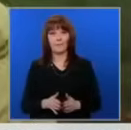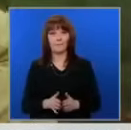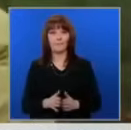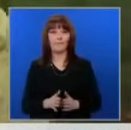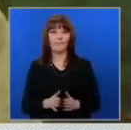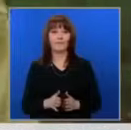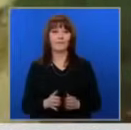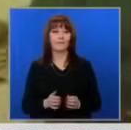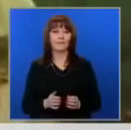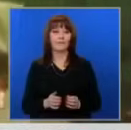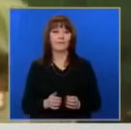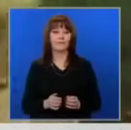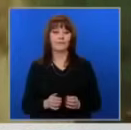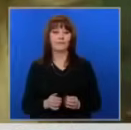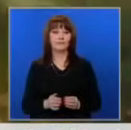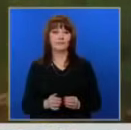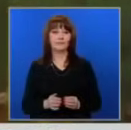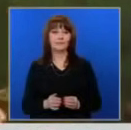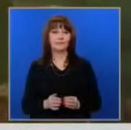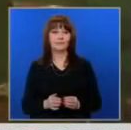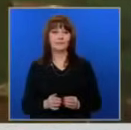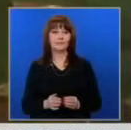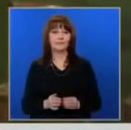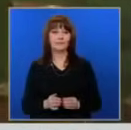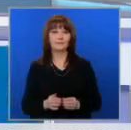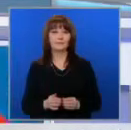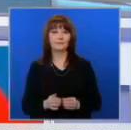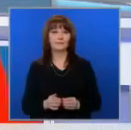парите, поп в тая къща няма да стъпи!